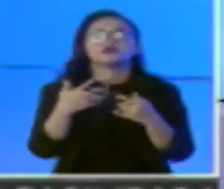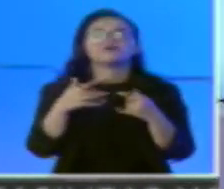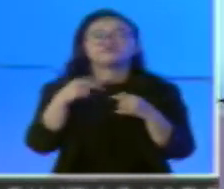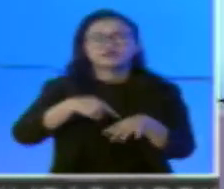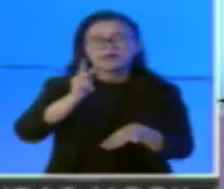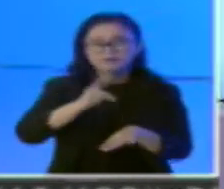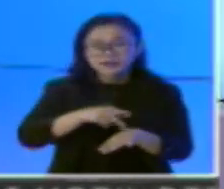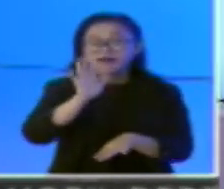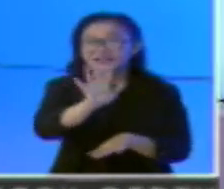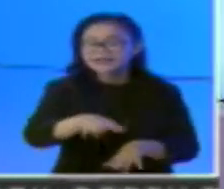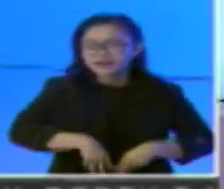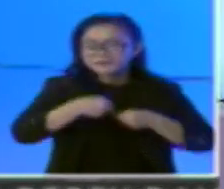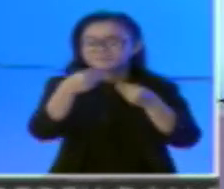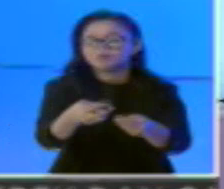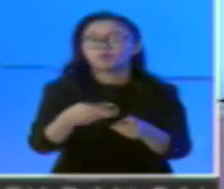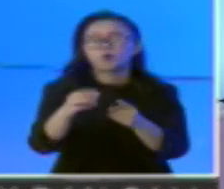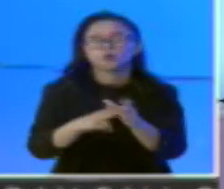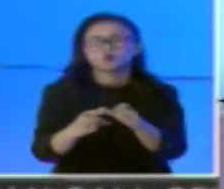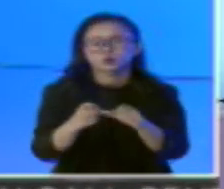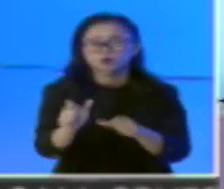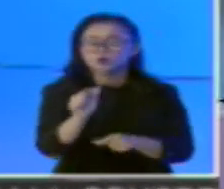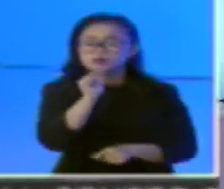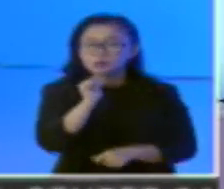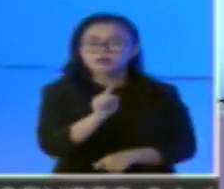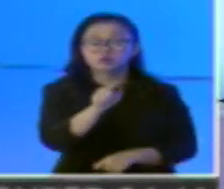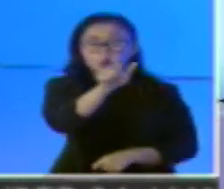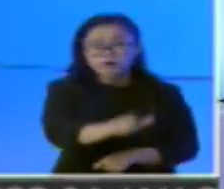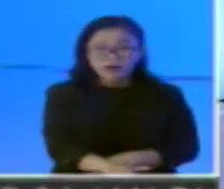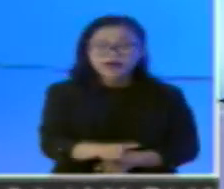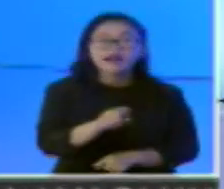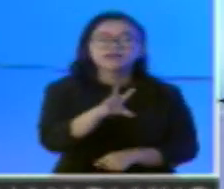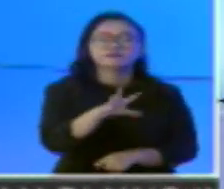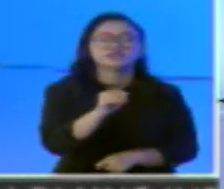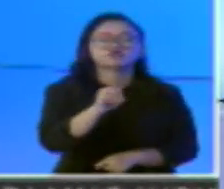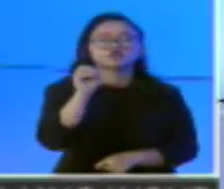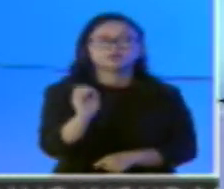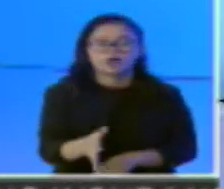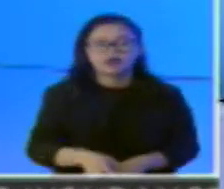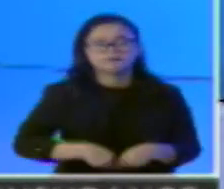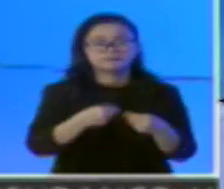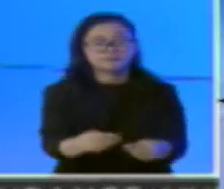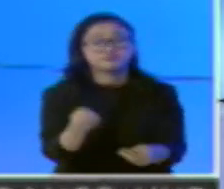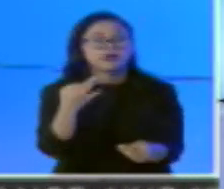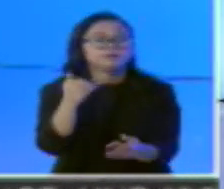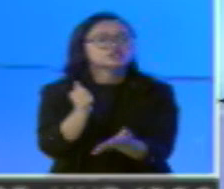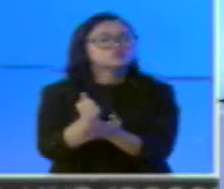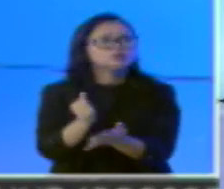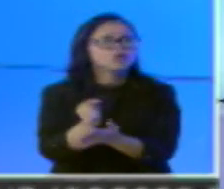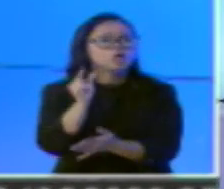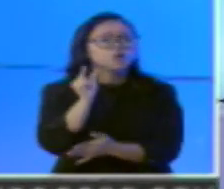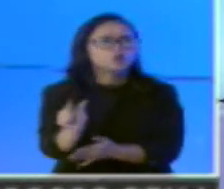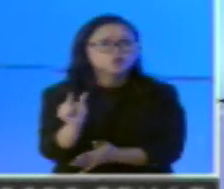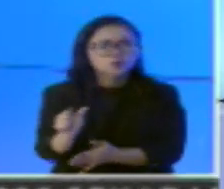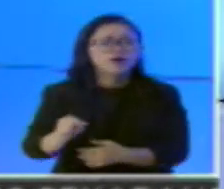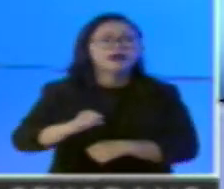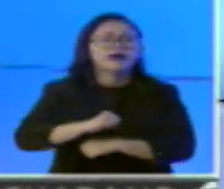bonus fantastis. Bagi atlet peraih medali emas perorangan akan mendapatkan bonus 500 juta rupiah. Lalu berapa bonus untuk para atlet yang